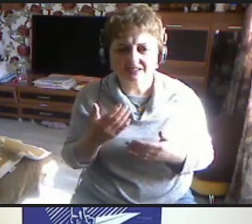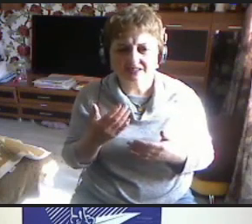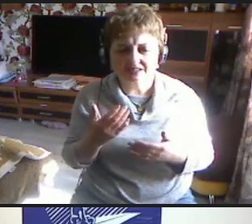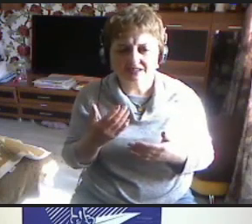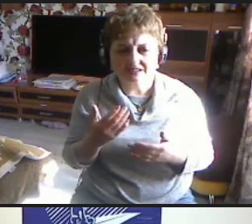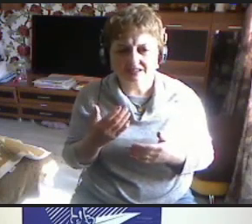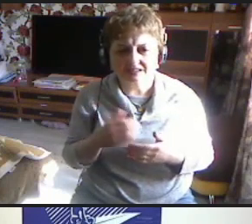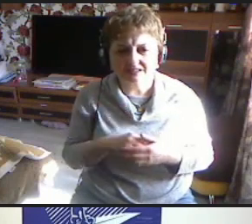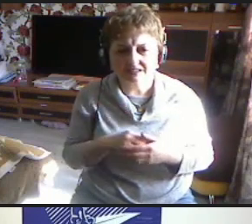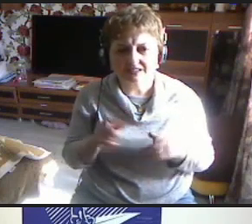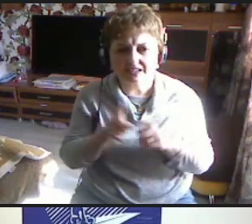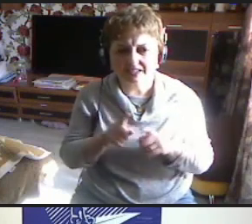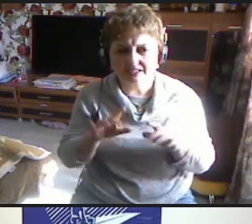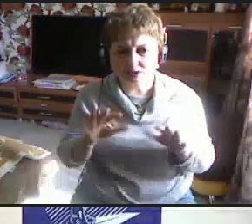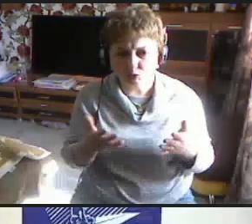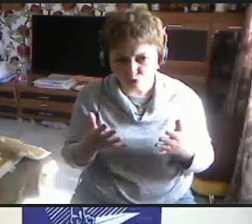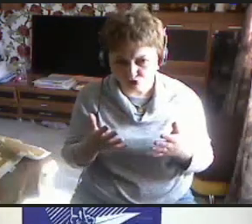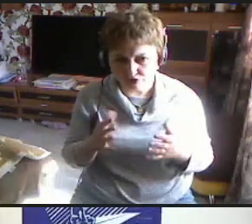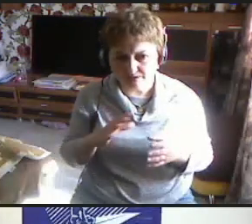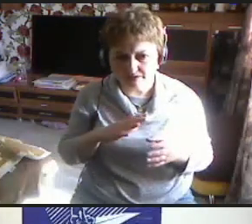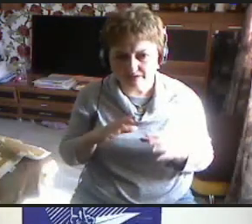такие случаи происходят, то